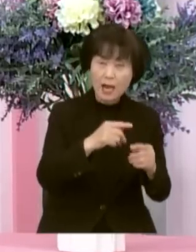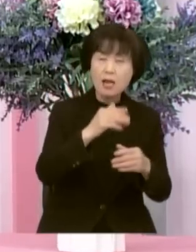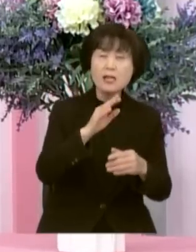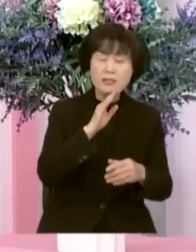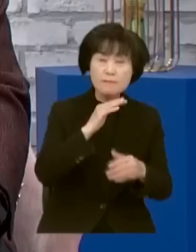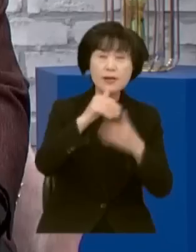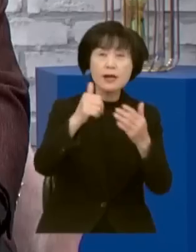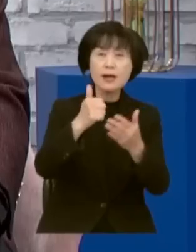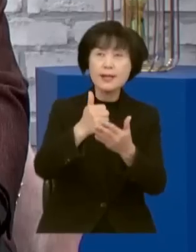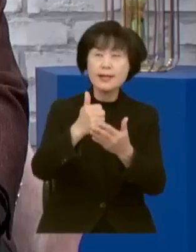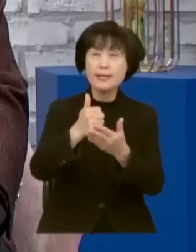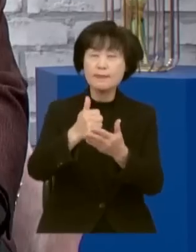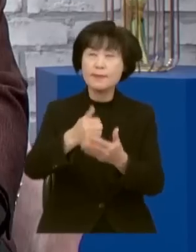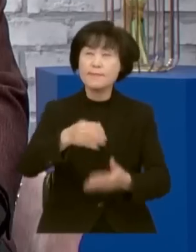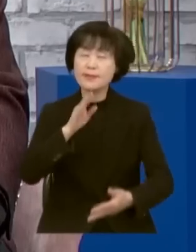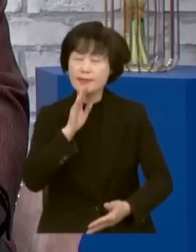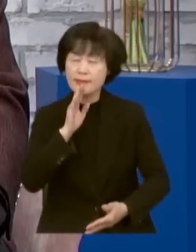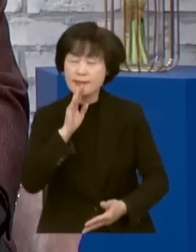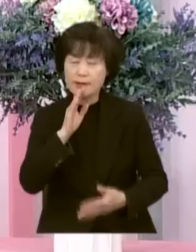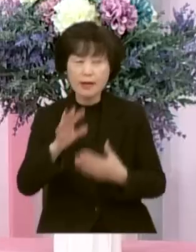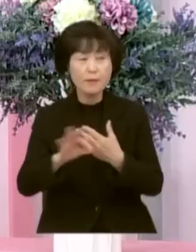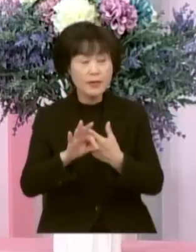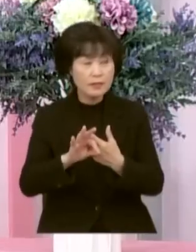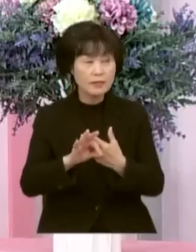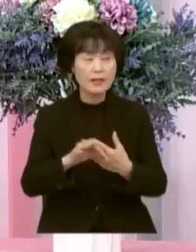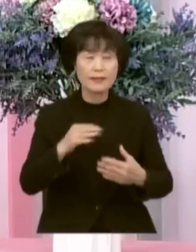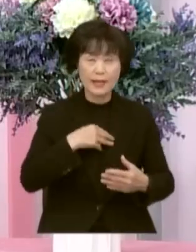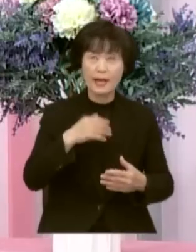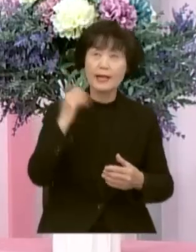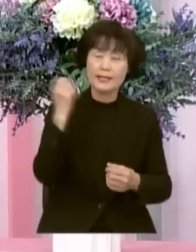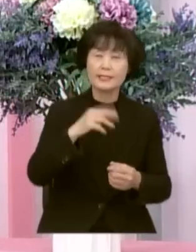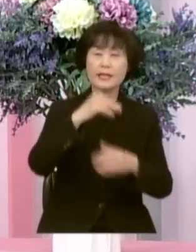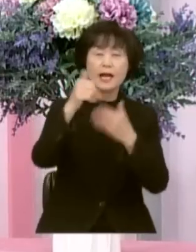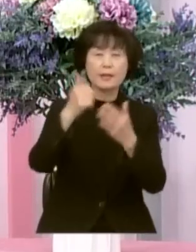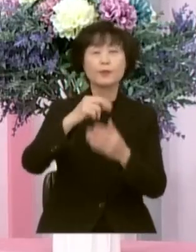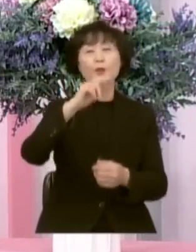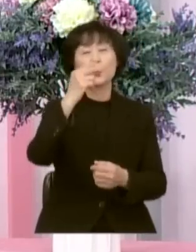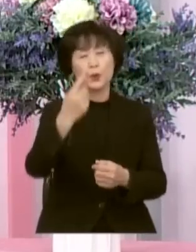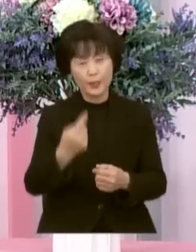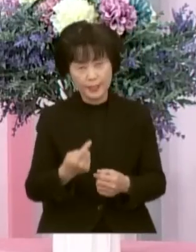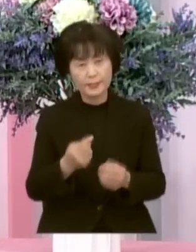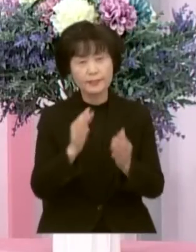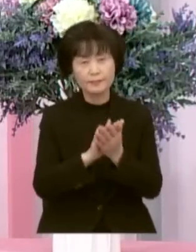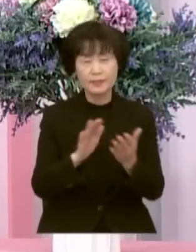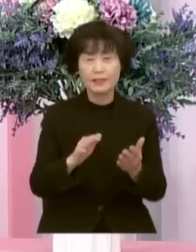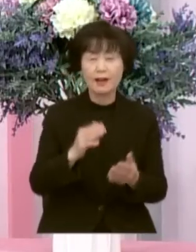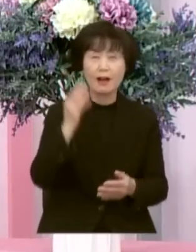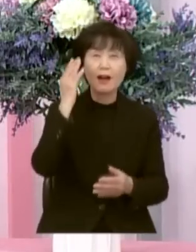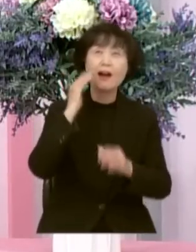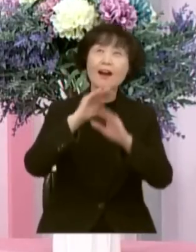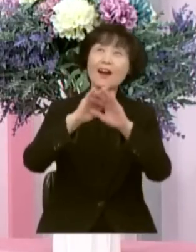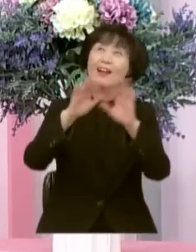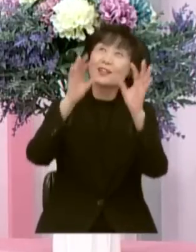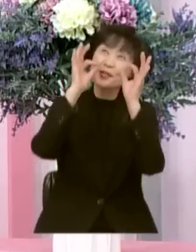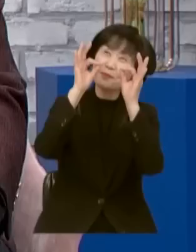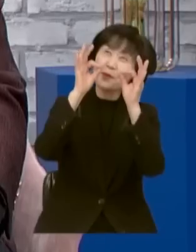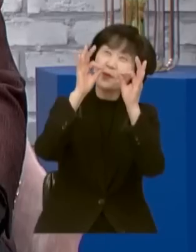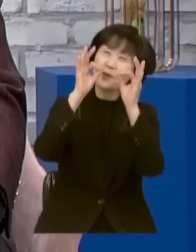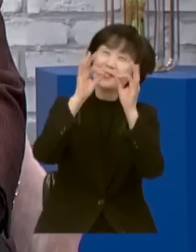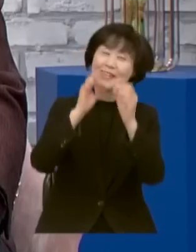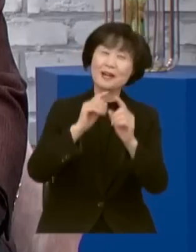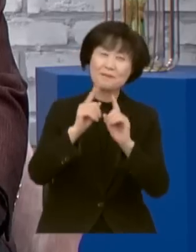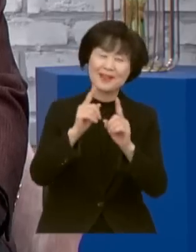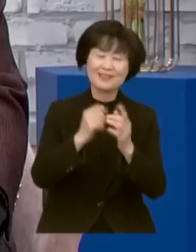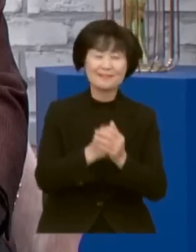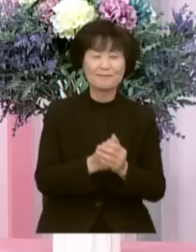다시 돌아올게요. 그렇게 말씀을 하셨어요? 1대1로 어차피 우리는 1대1이니까요 하늘에 대고 이렇게 말씀을 드렸죠.